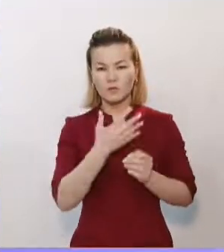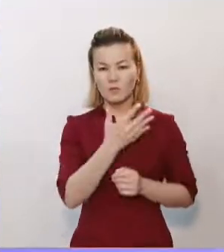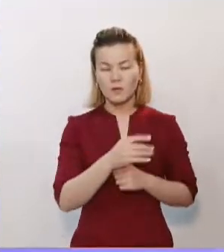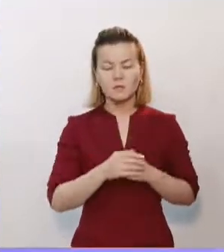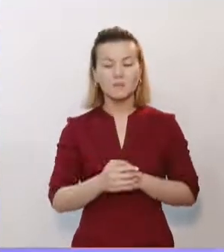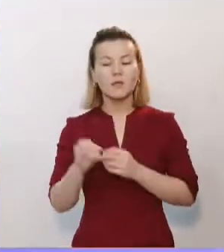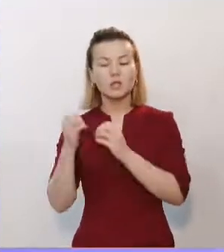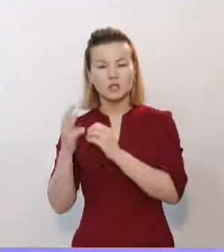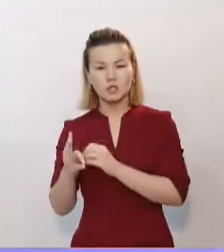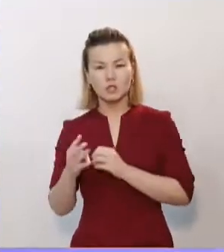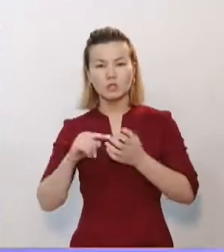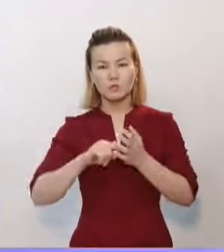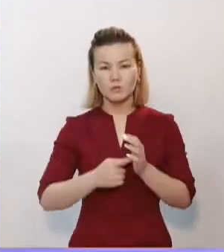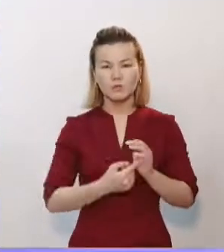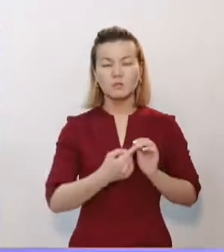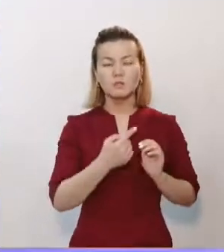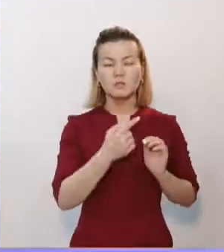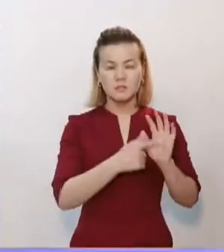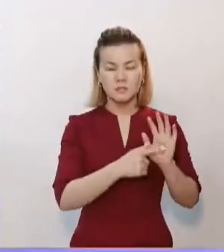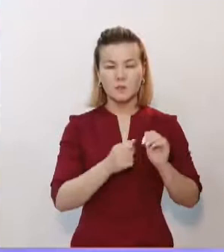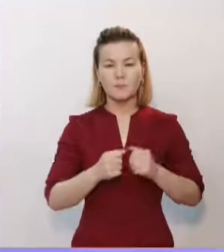5, 14 умножить на 7.